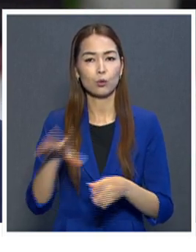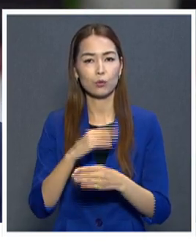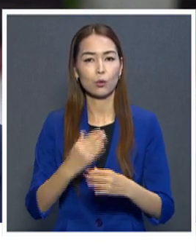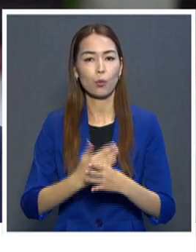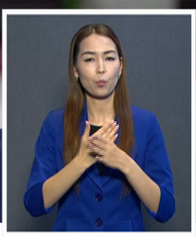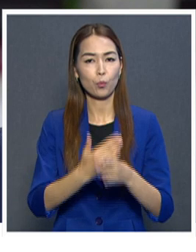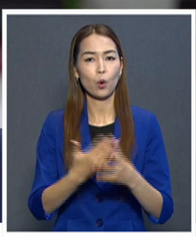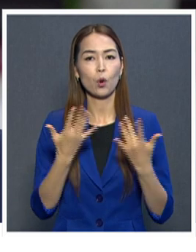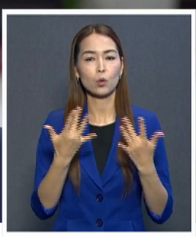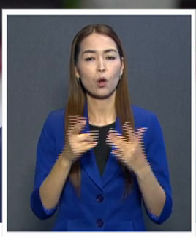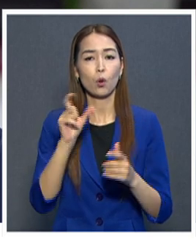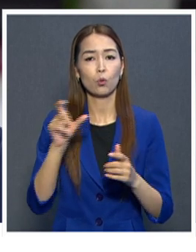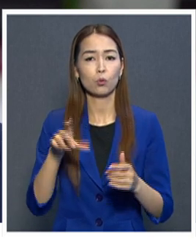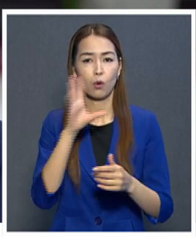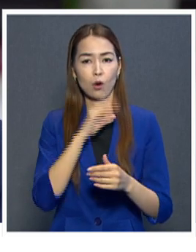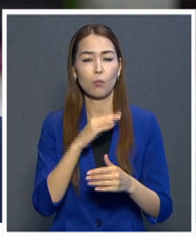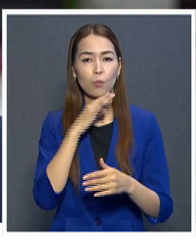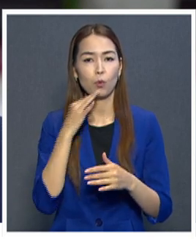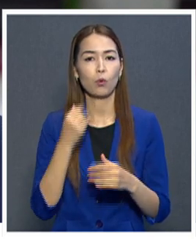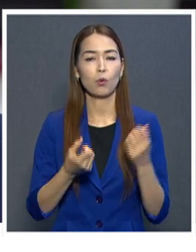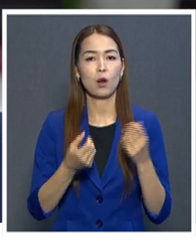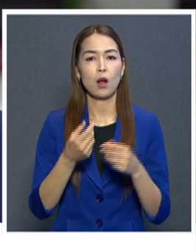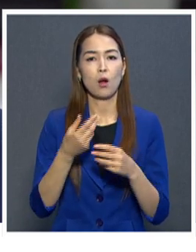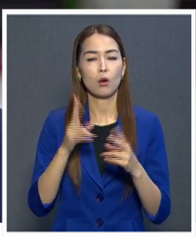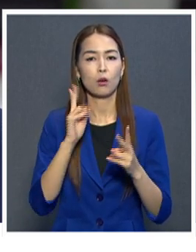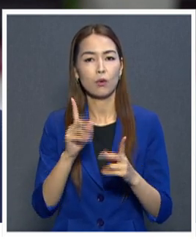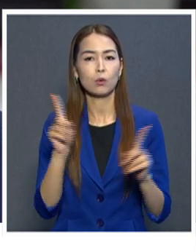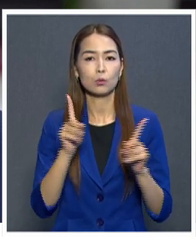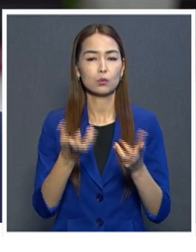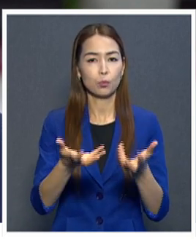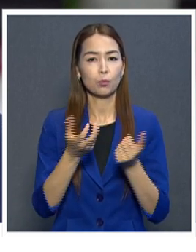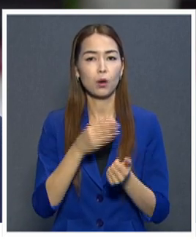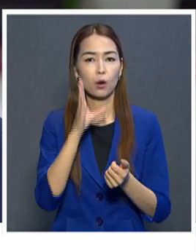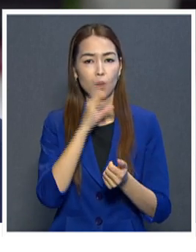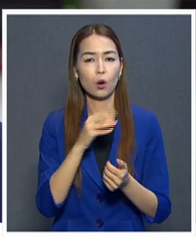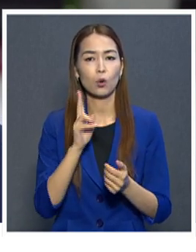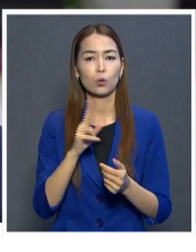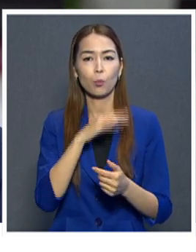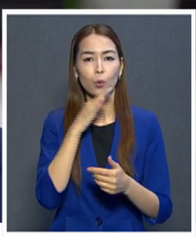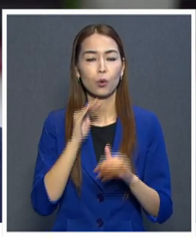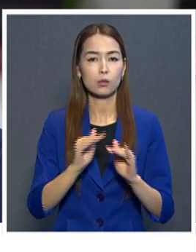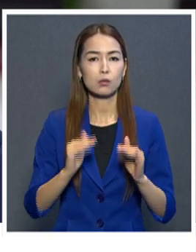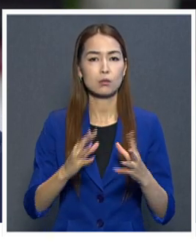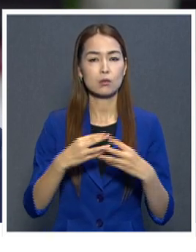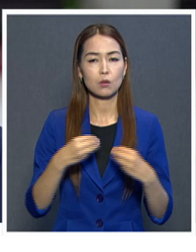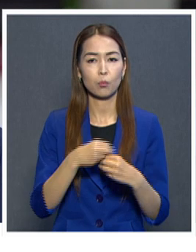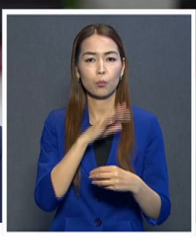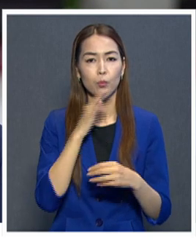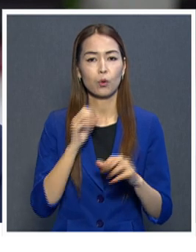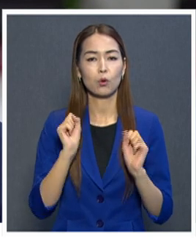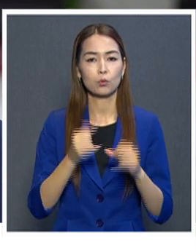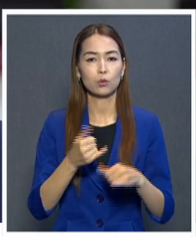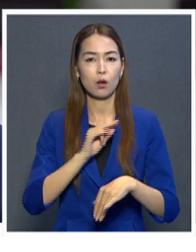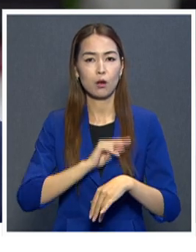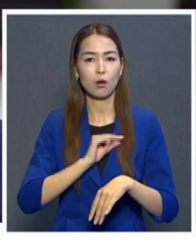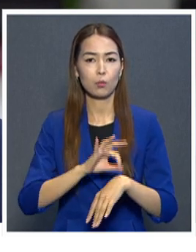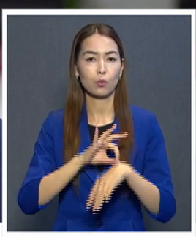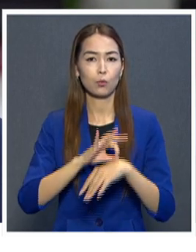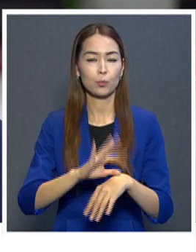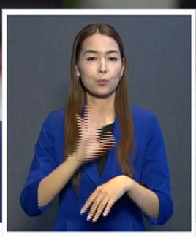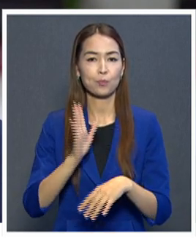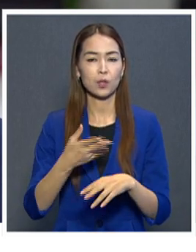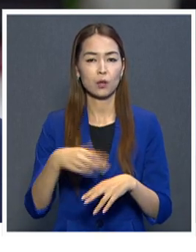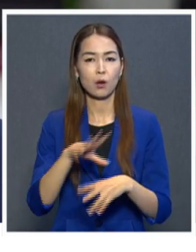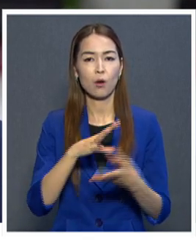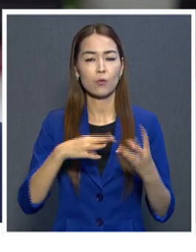байланысты келушілерінде қатар қалыңдады. Осыған орай партия мүшелері жұмыспен қамту орталықтарымен тұрғын үйді бөлу комиссияларының жұмысына белсене араласады. Сондай-ақ